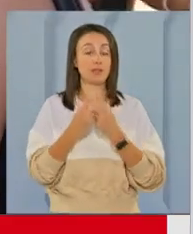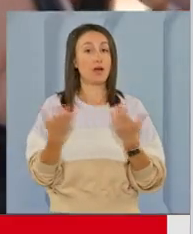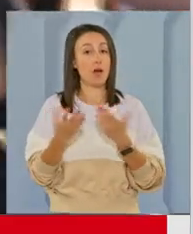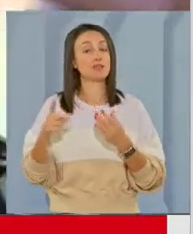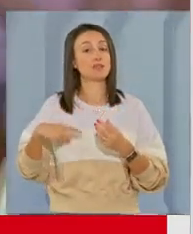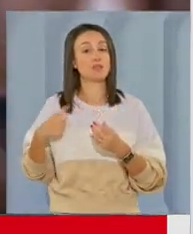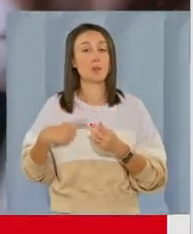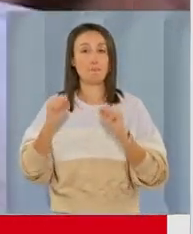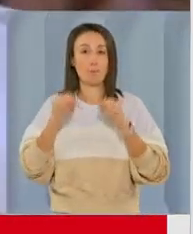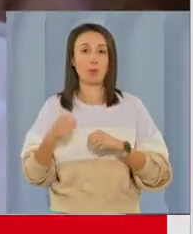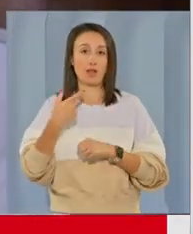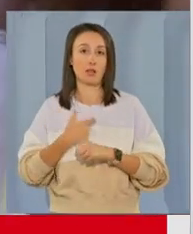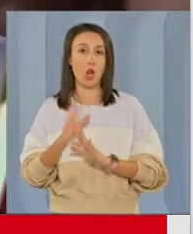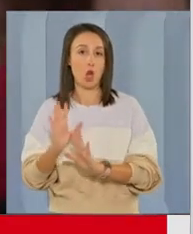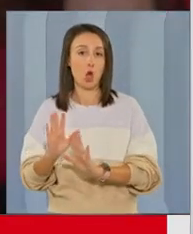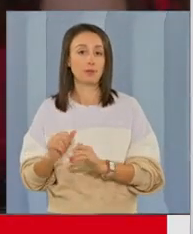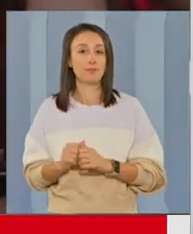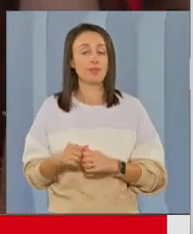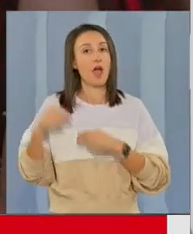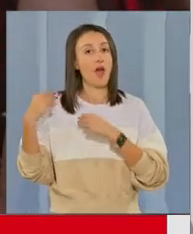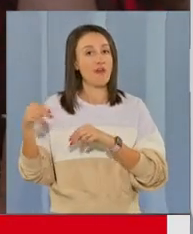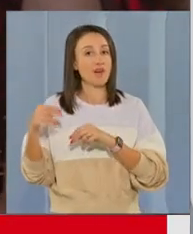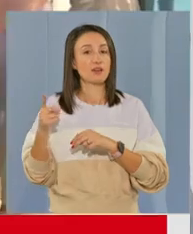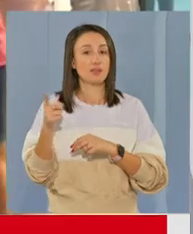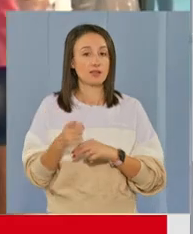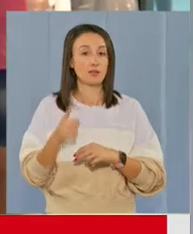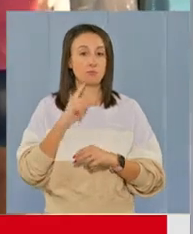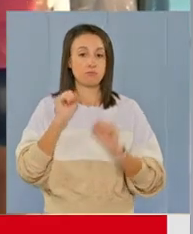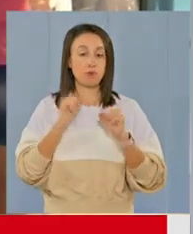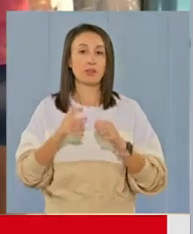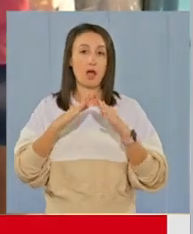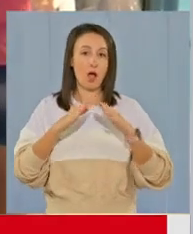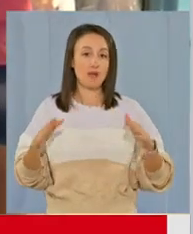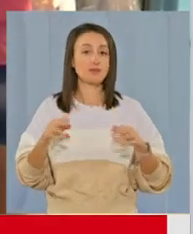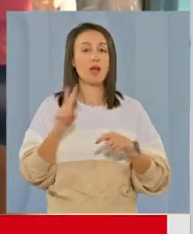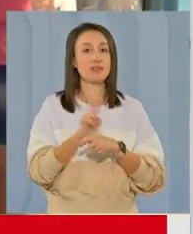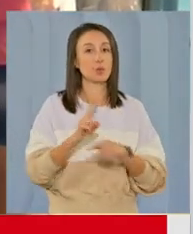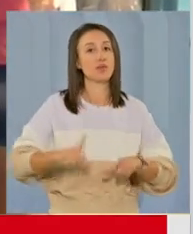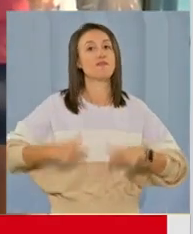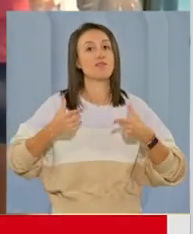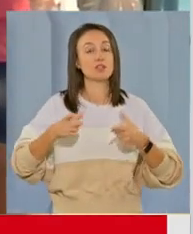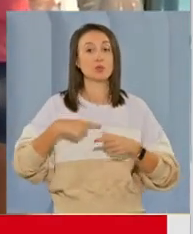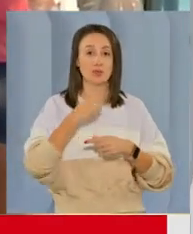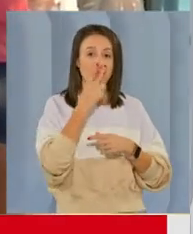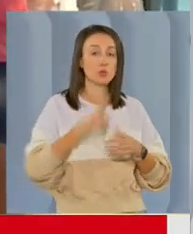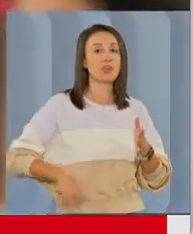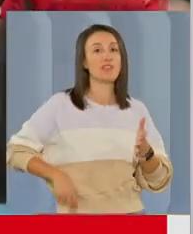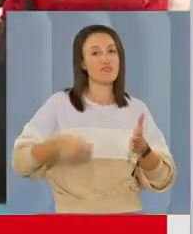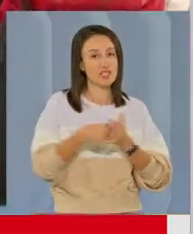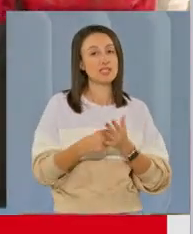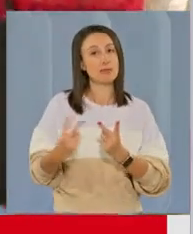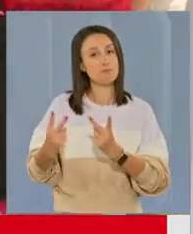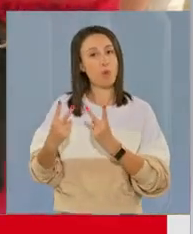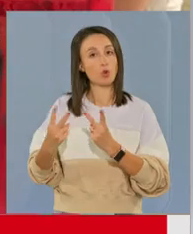care să fie proprietatea lor. În afară de asta, proprietatea unei case și asigurările de viață sunt văzute și ca investiții